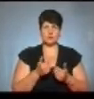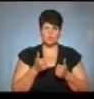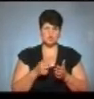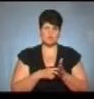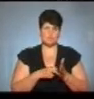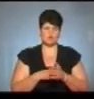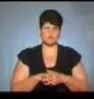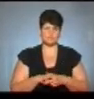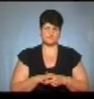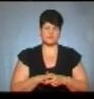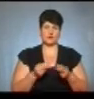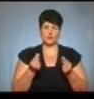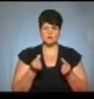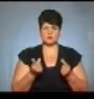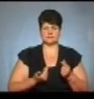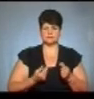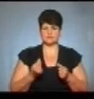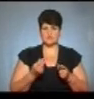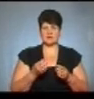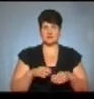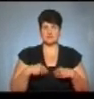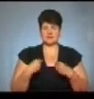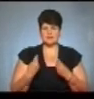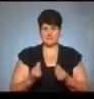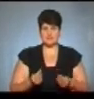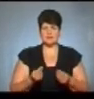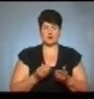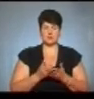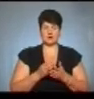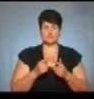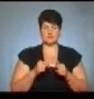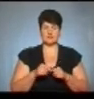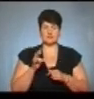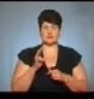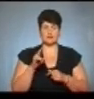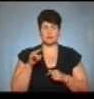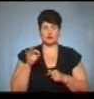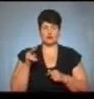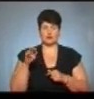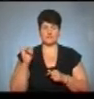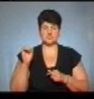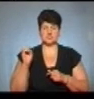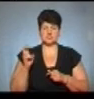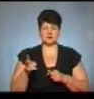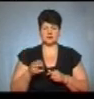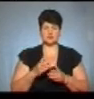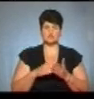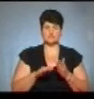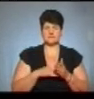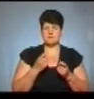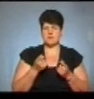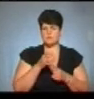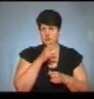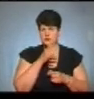пошті. Кошти від монетизації жінці видала оператор відділення «Укрпошти» Наталія Половищак. Зовсім мало